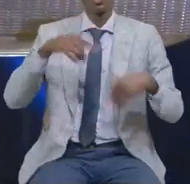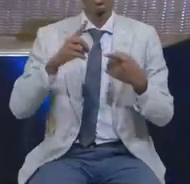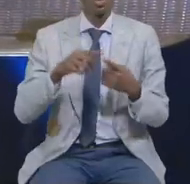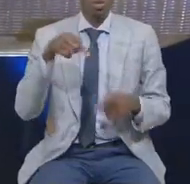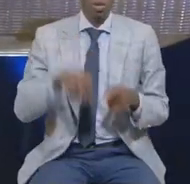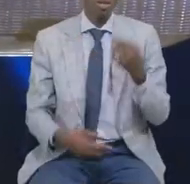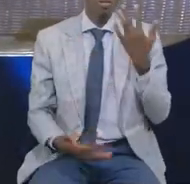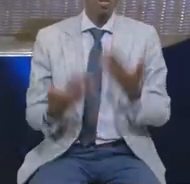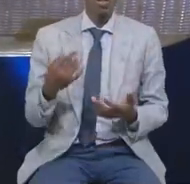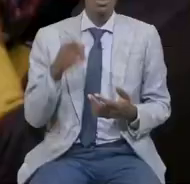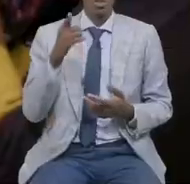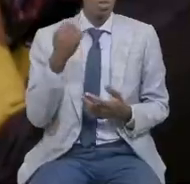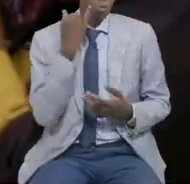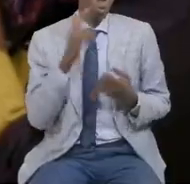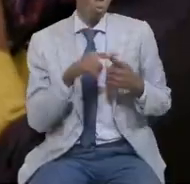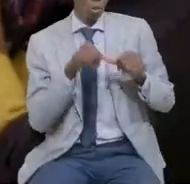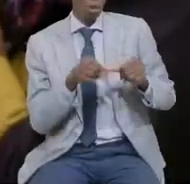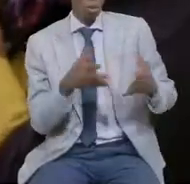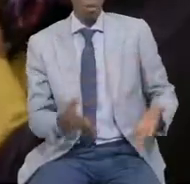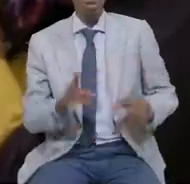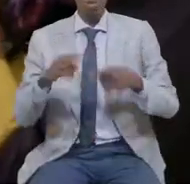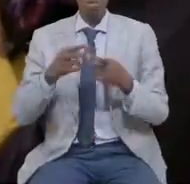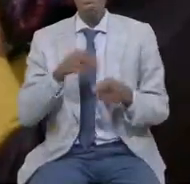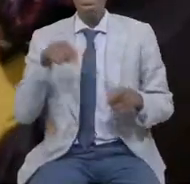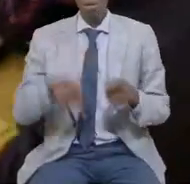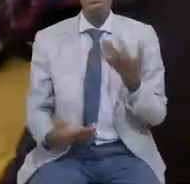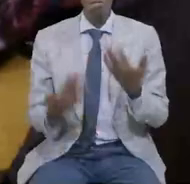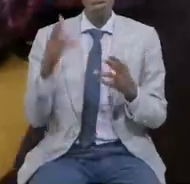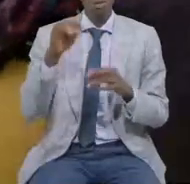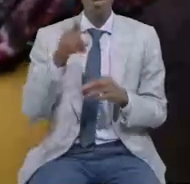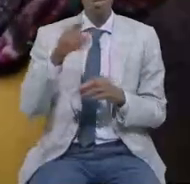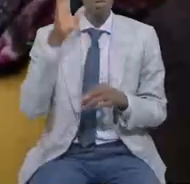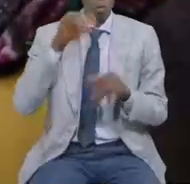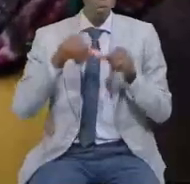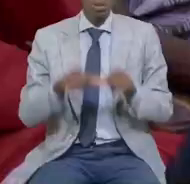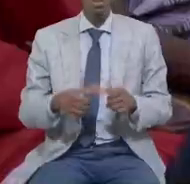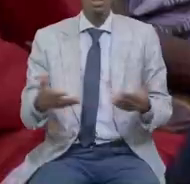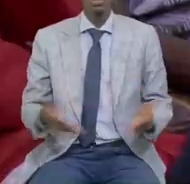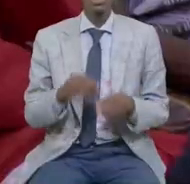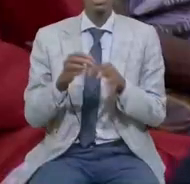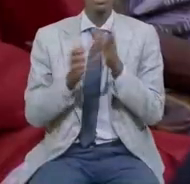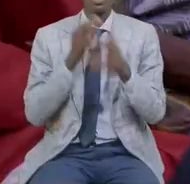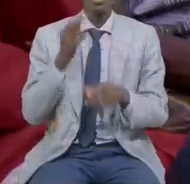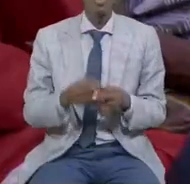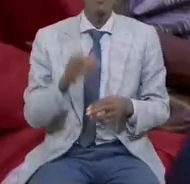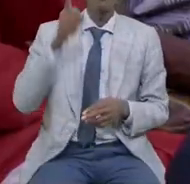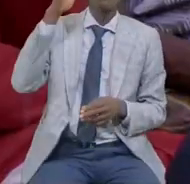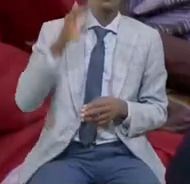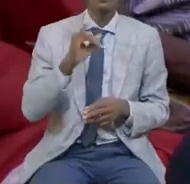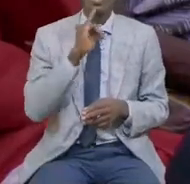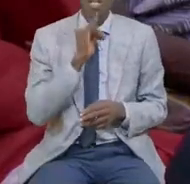ici. Tu vas rester ici. Je dis, tu vas rester ici. Et Dieu est fidèle. Il ne te